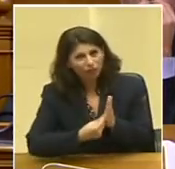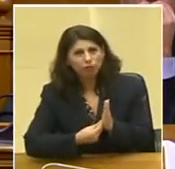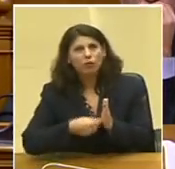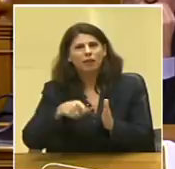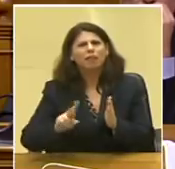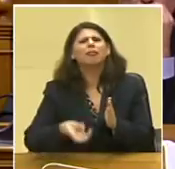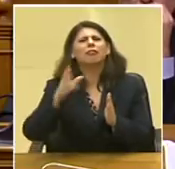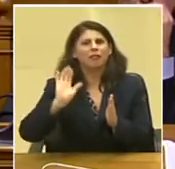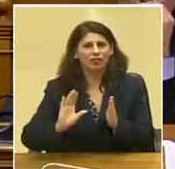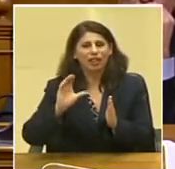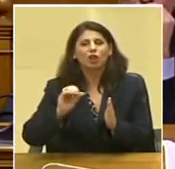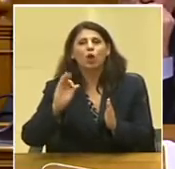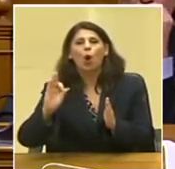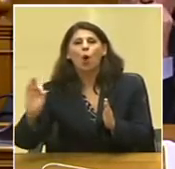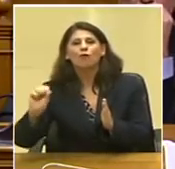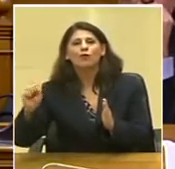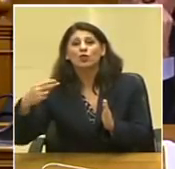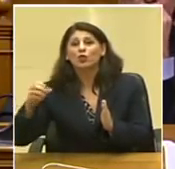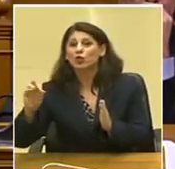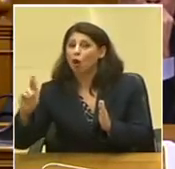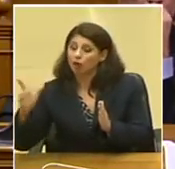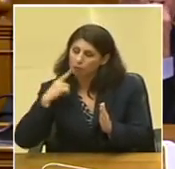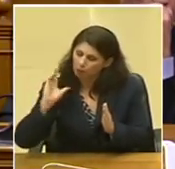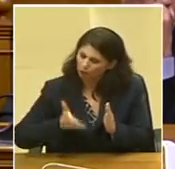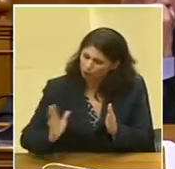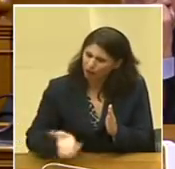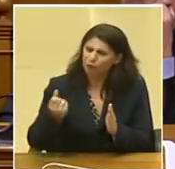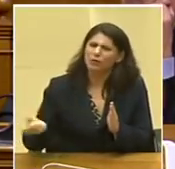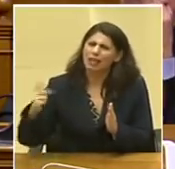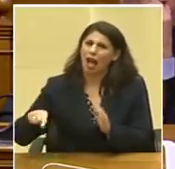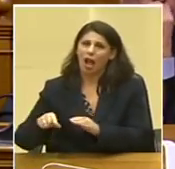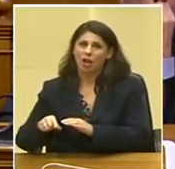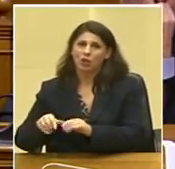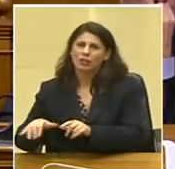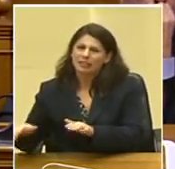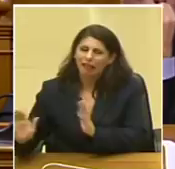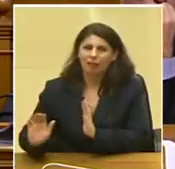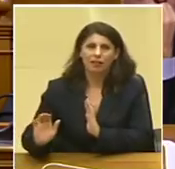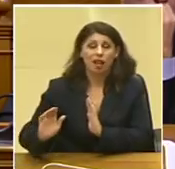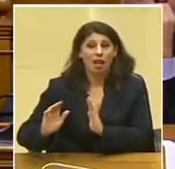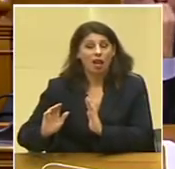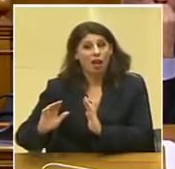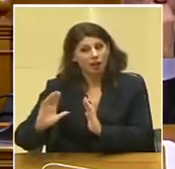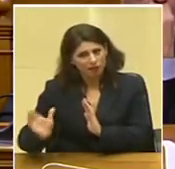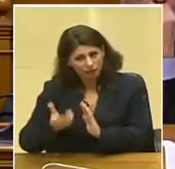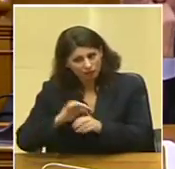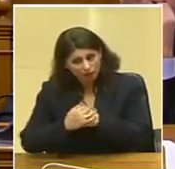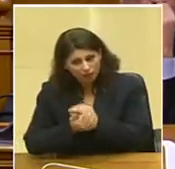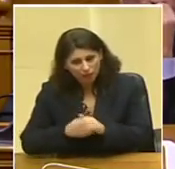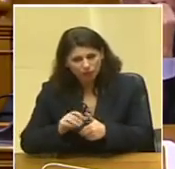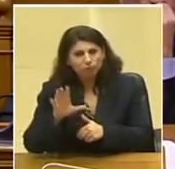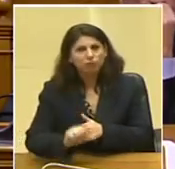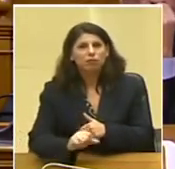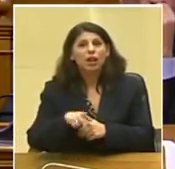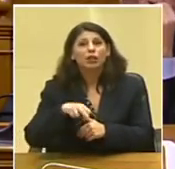όπως ενδεχομένως μπορεί να βρίσκει κανείς άλλου συγγενείς, έχετε αρχίσει να βρίσκετε ενδιαφέρον να καταπιάνεστε και με